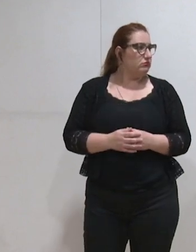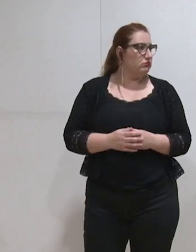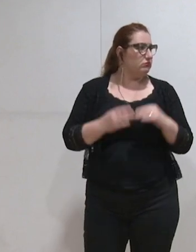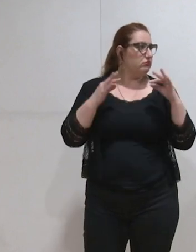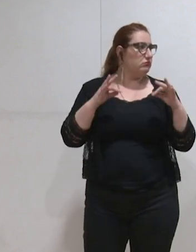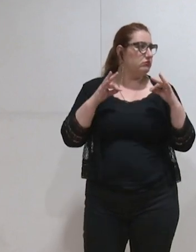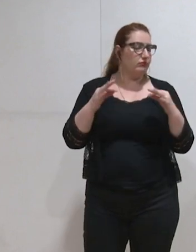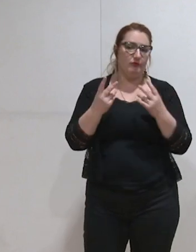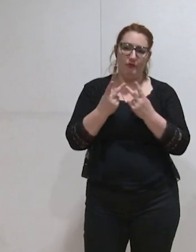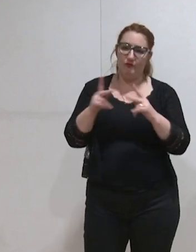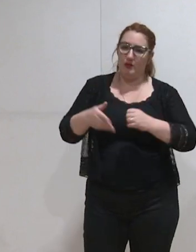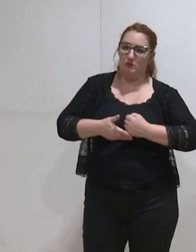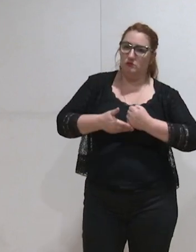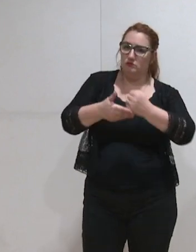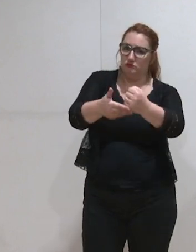ville